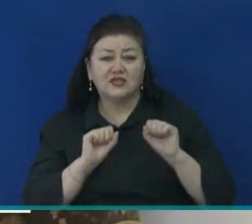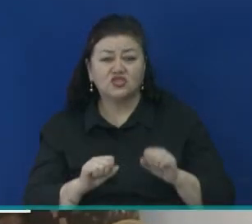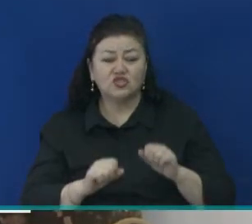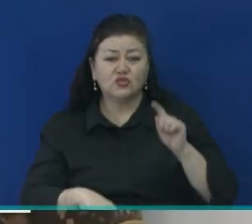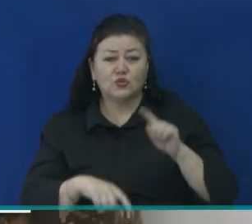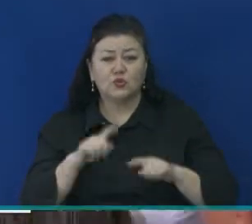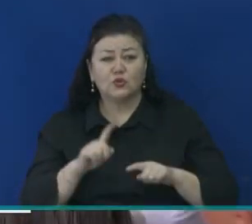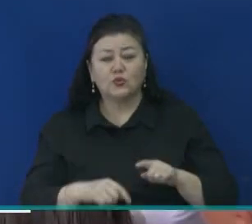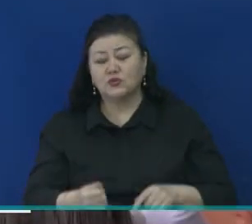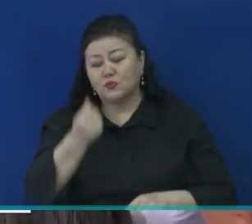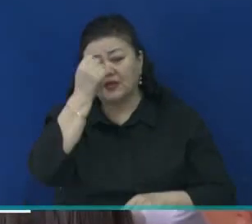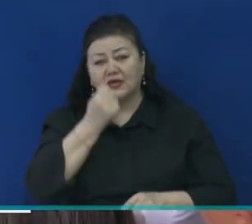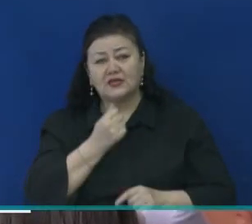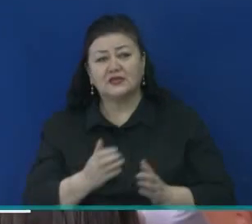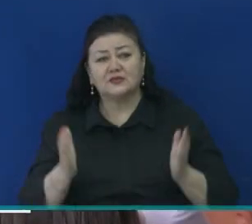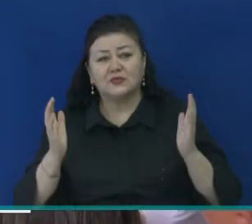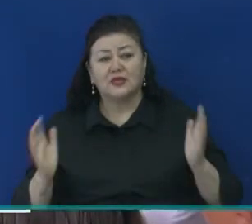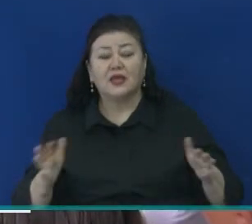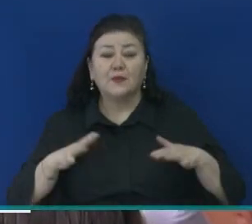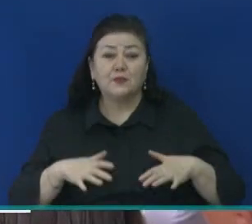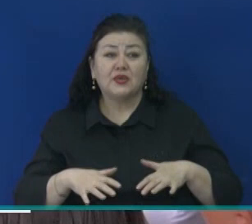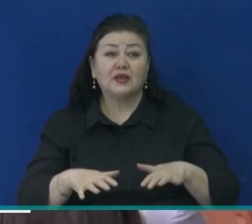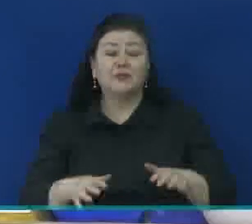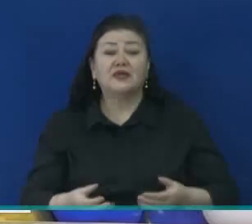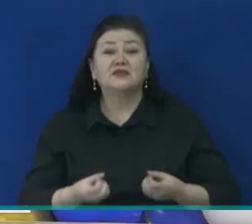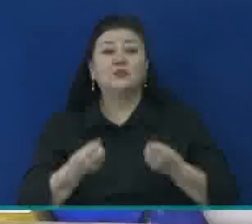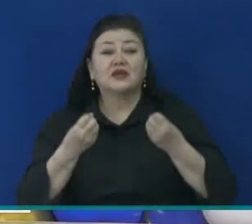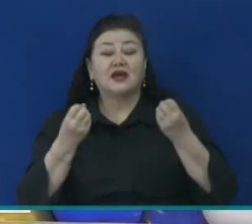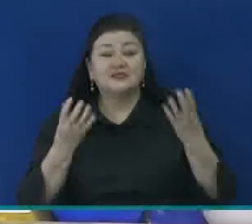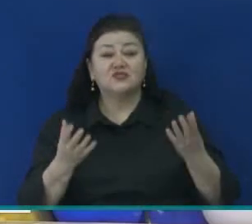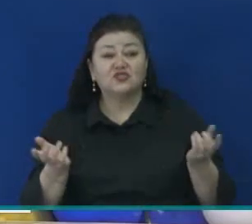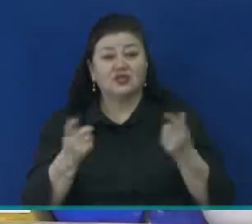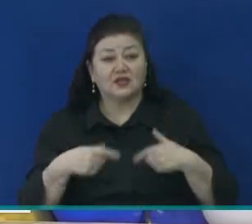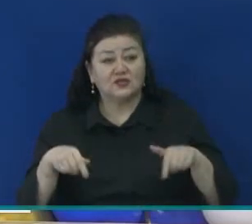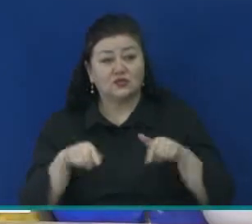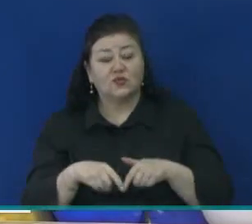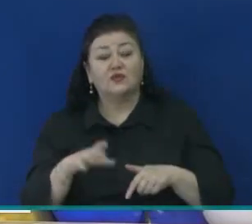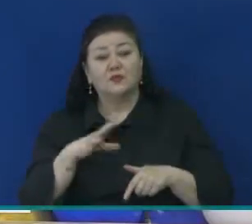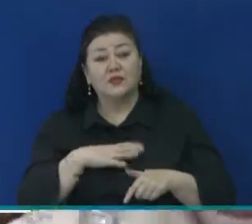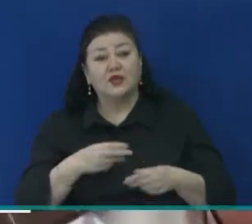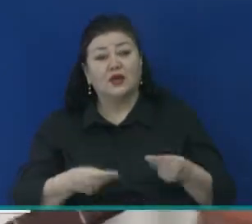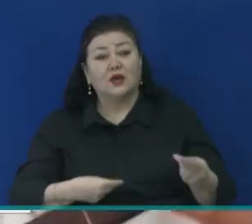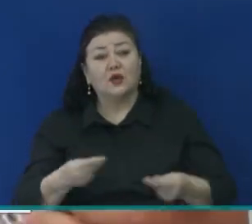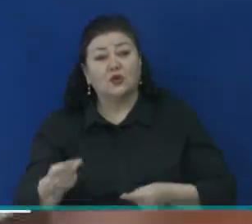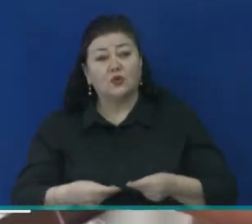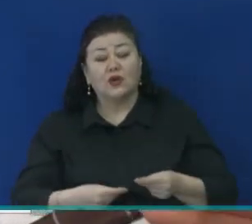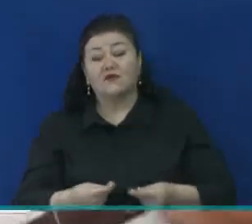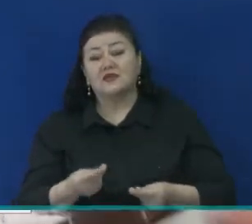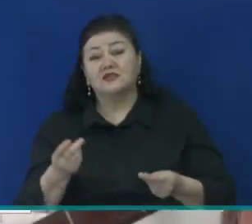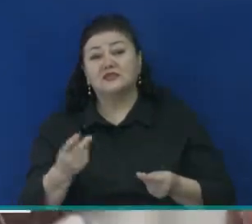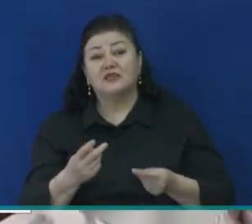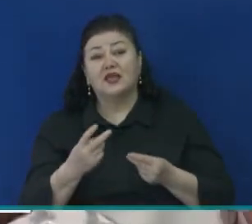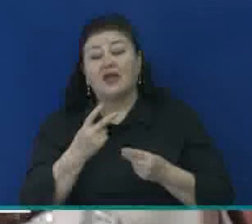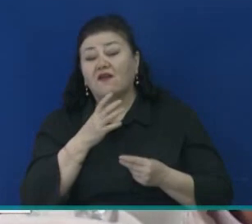көрермендерге алғысымызды білдіреміз. Іс-шара салтанатты түрде өтті. Әскери кафедраның студенттері мен олардың жетекшілері бір толқында болып, хор